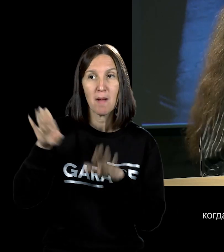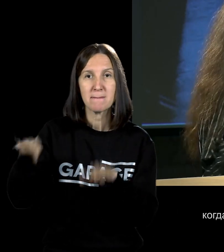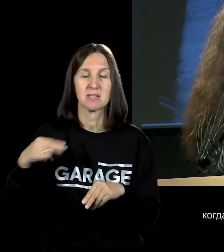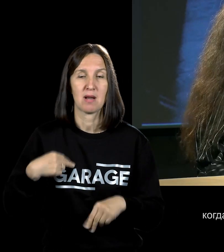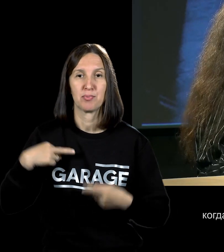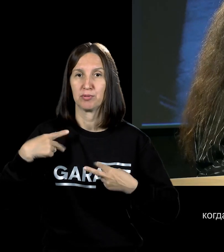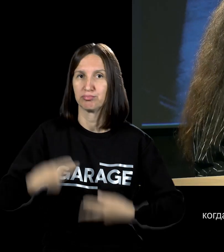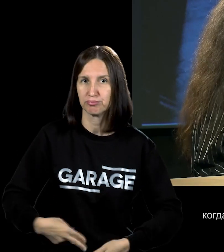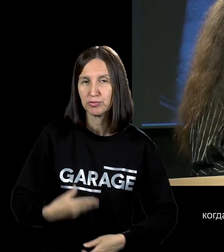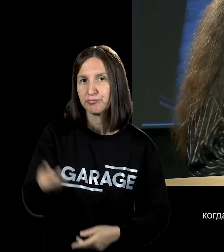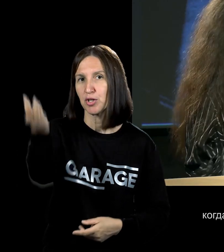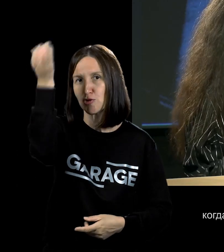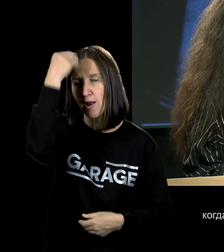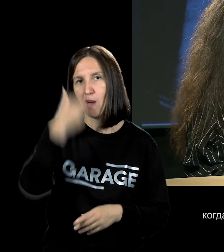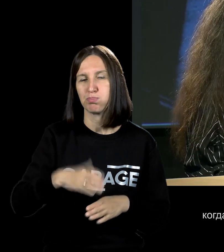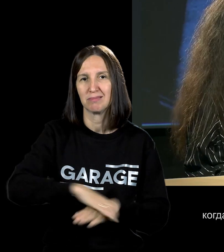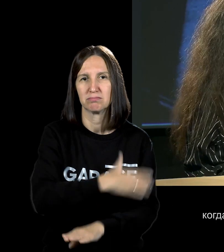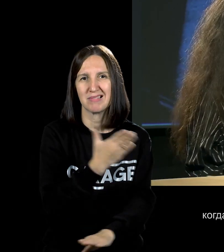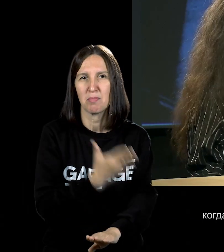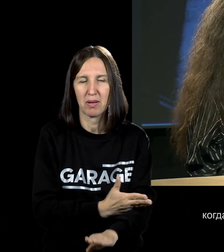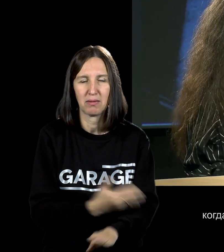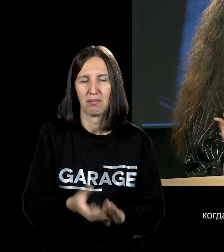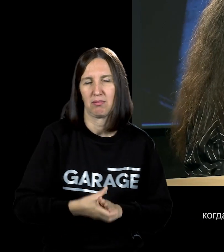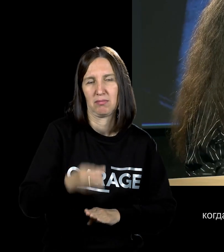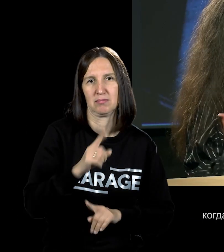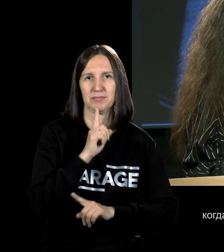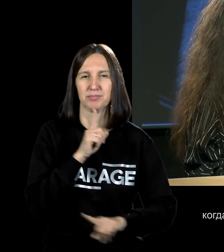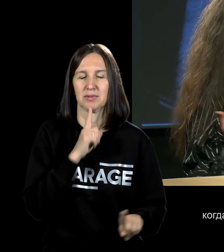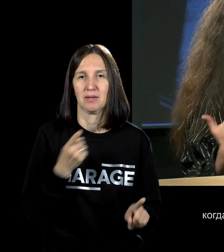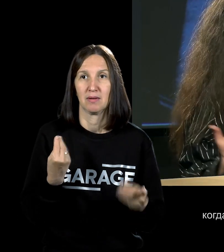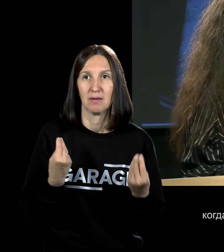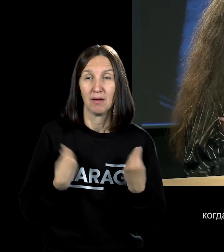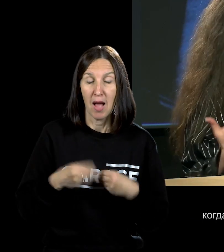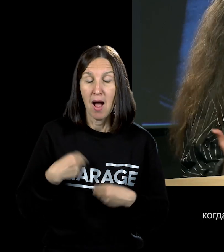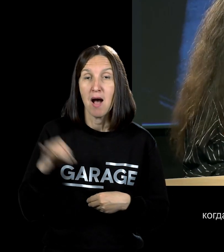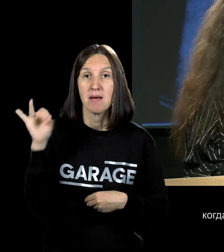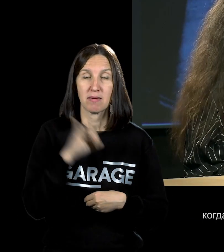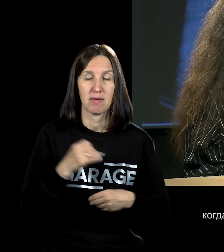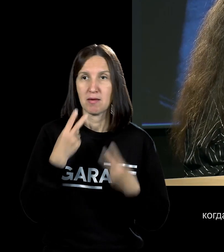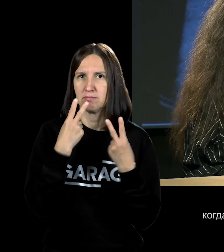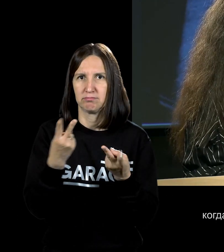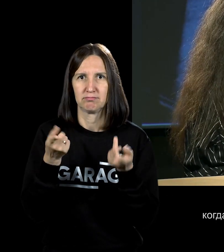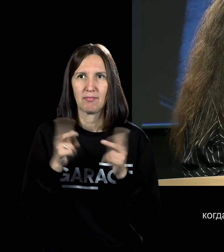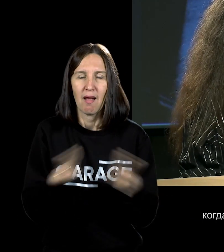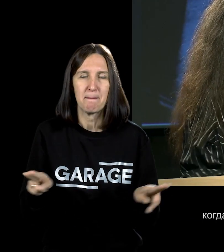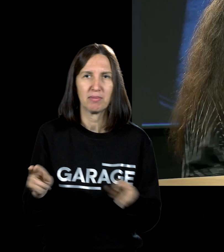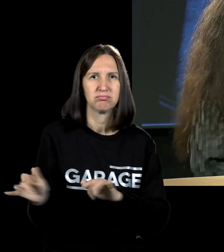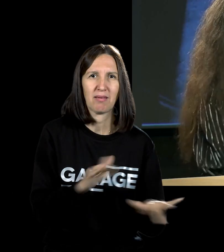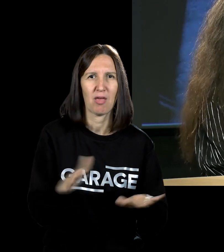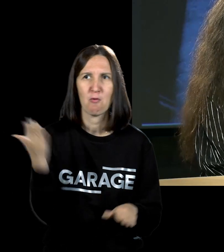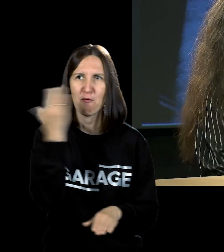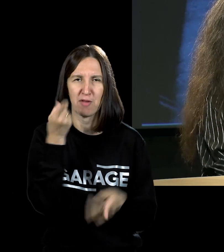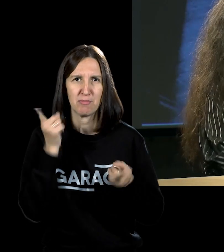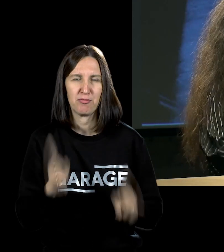одевали эти шляпы, эти самые там сапоги невероятные ковбойские, превращались в вот этих самых героев фильмов, да, героев вестернов